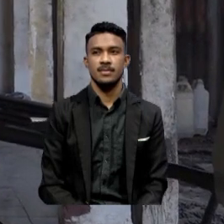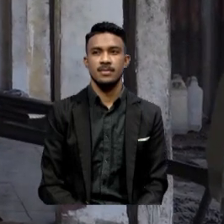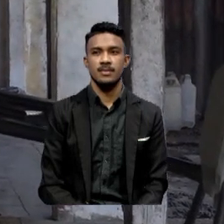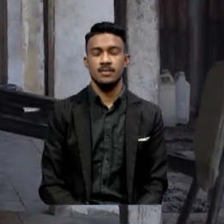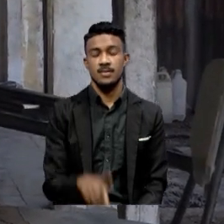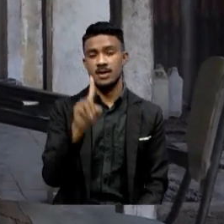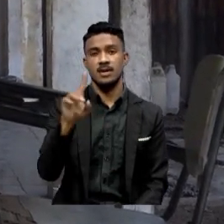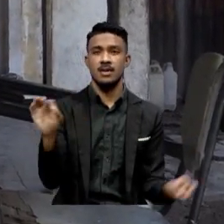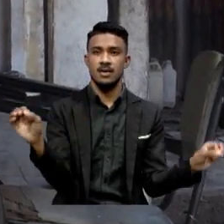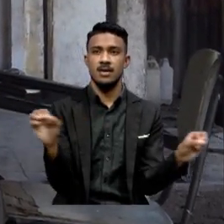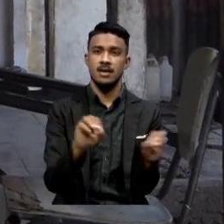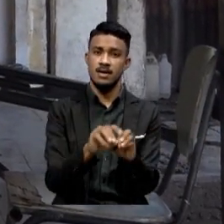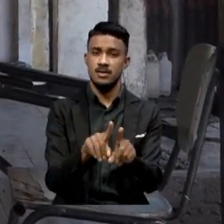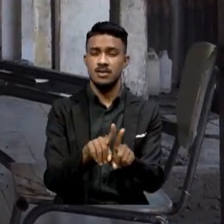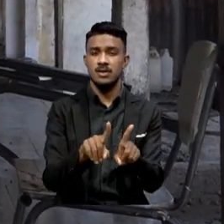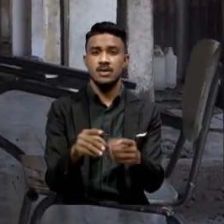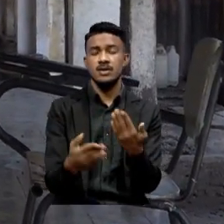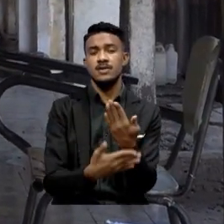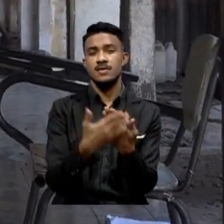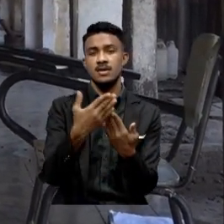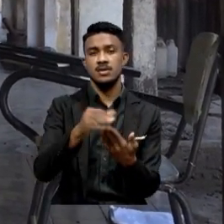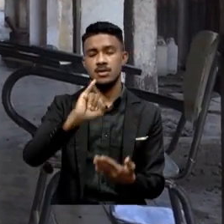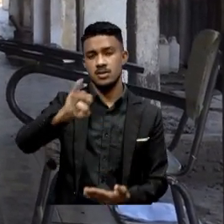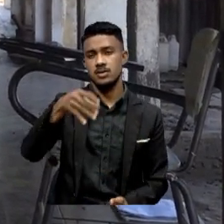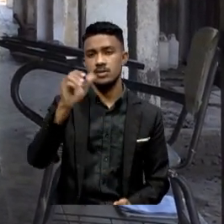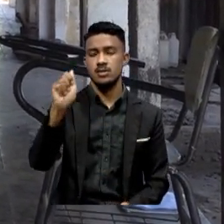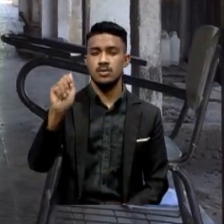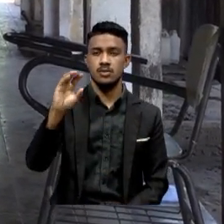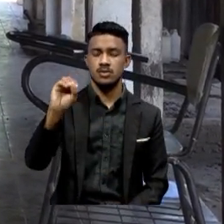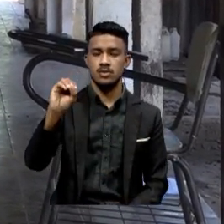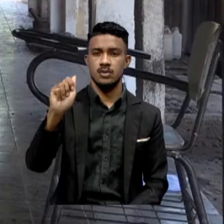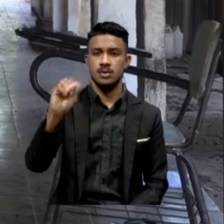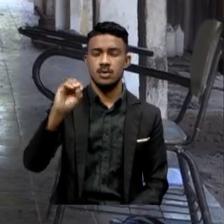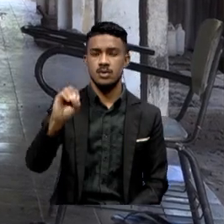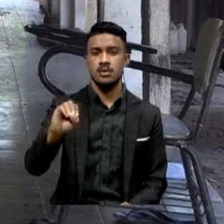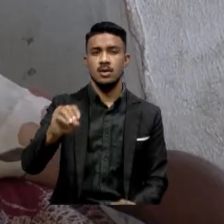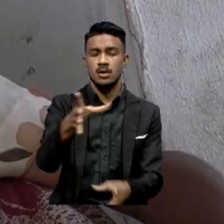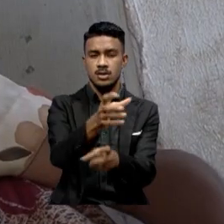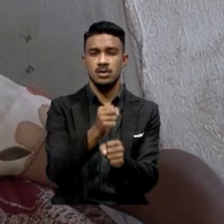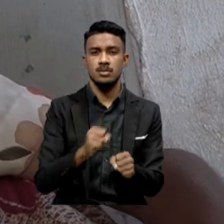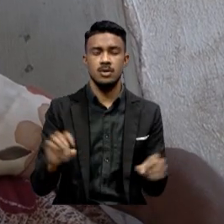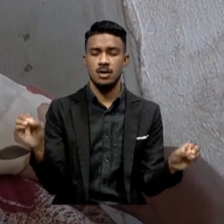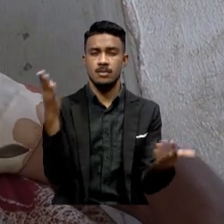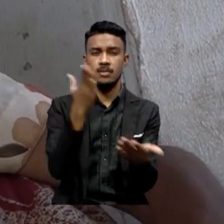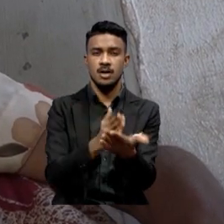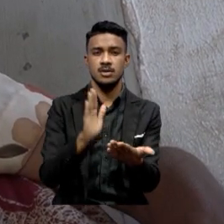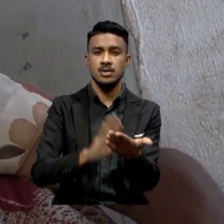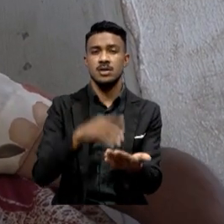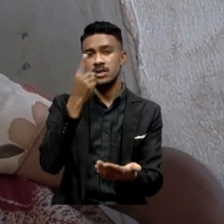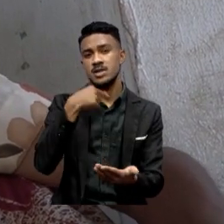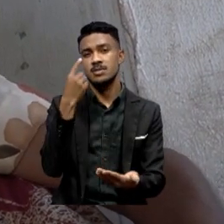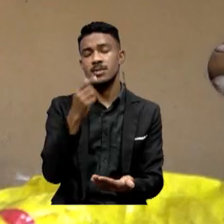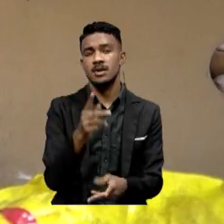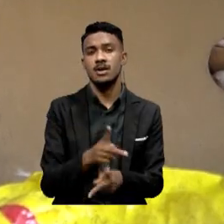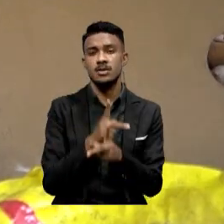Ida ne laos fasil ba João atu simu, mebe. Ba Senhora Rosa, se oang mane bot João la para escola, se los makatu tau matan